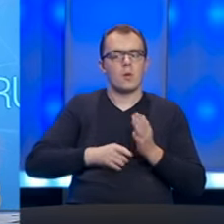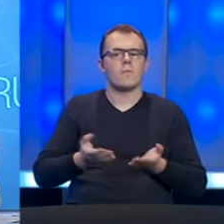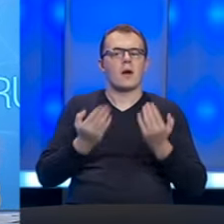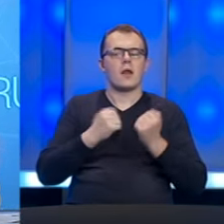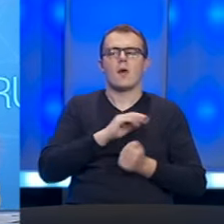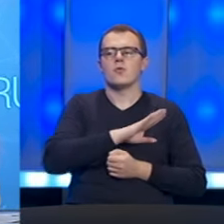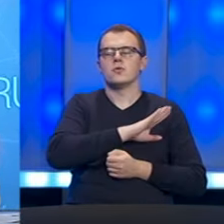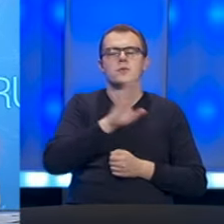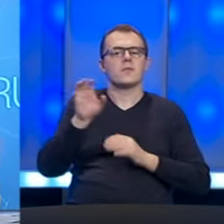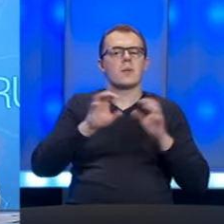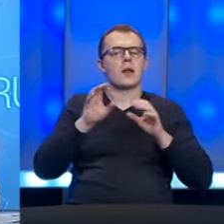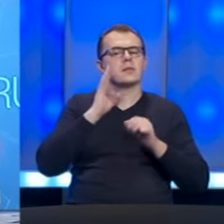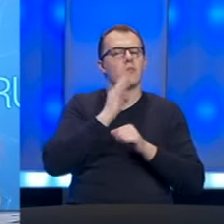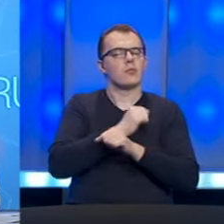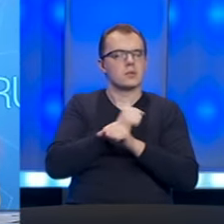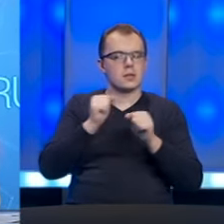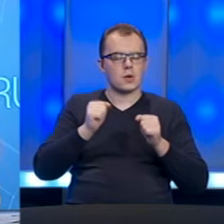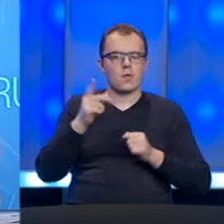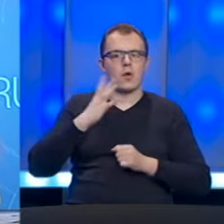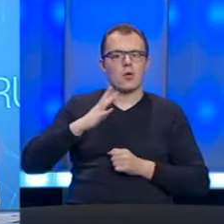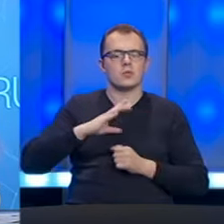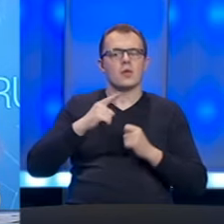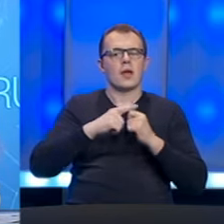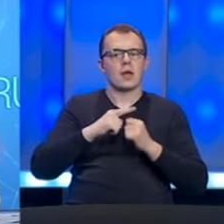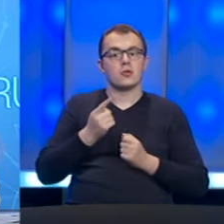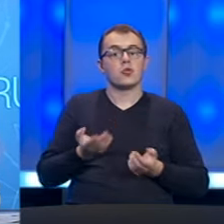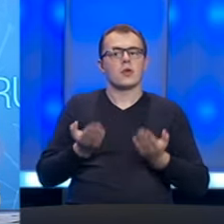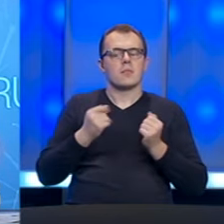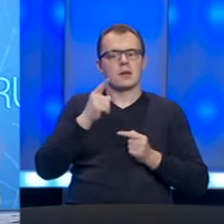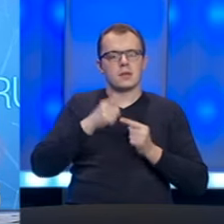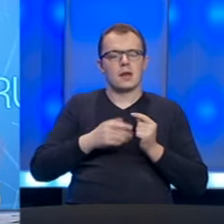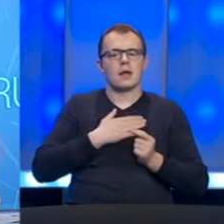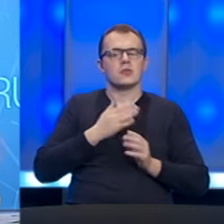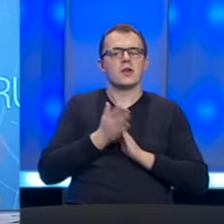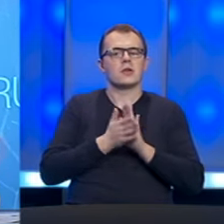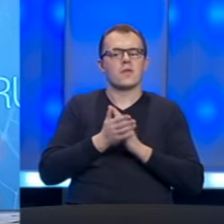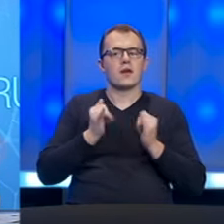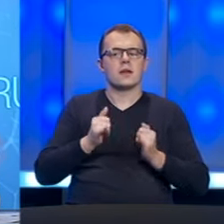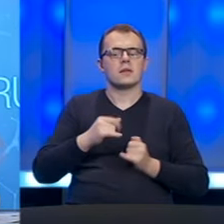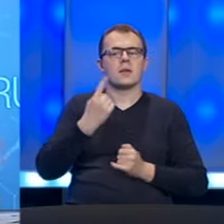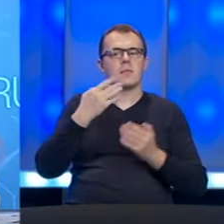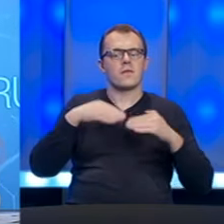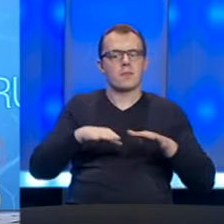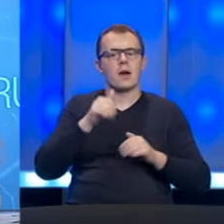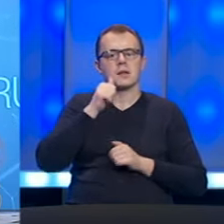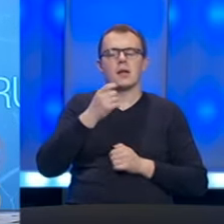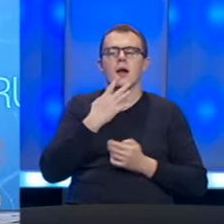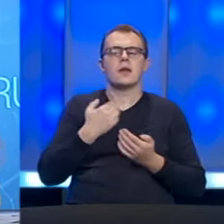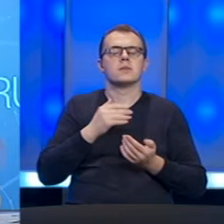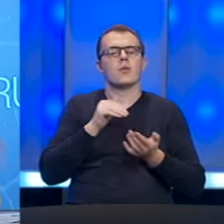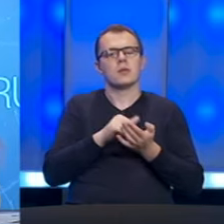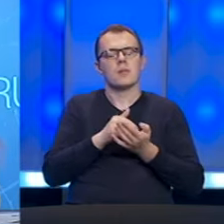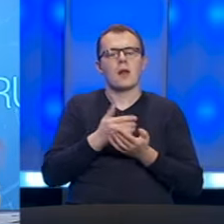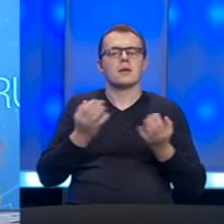svim radnicima u Bosni i Hercegovini. Gospodine Kječo, ipak za kraj našeg razgovora, danas je 1. maj, dan kada bismo bar